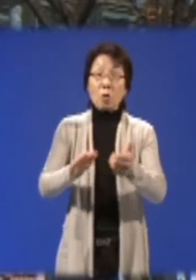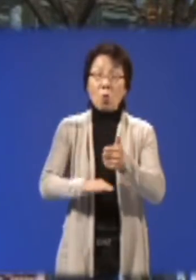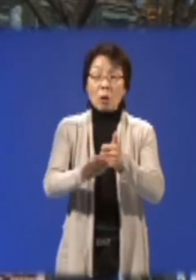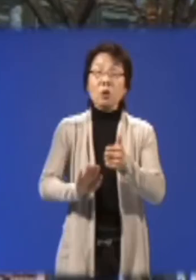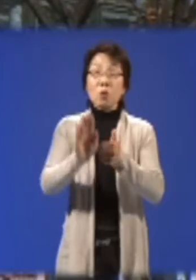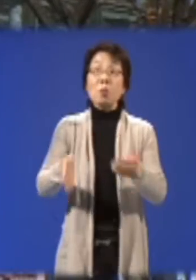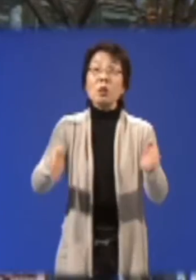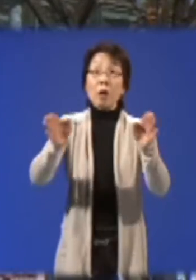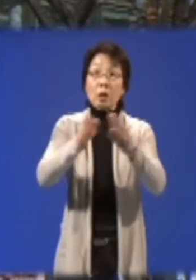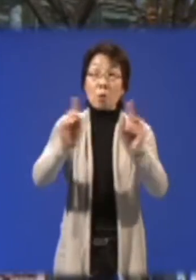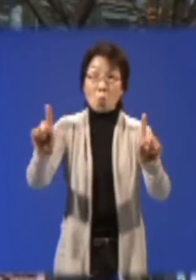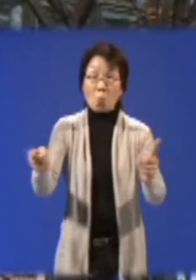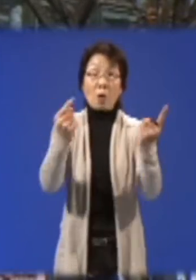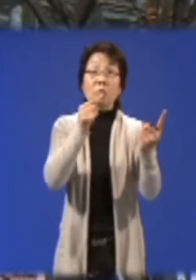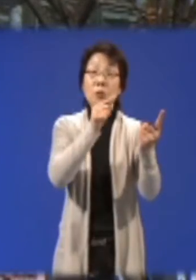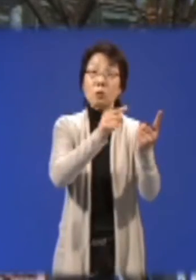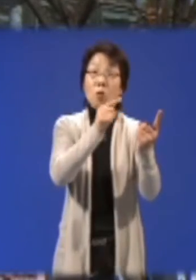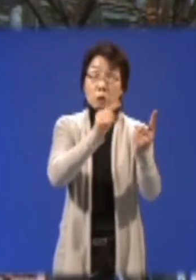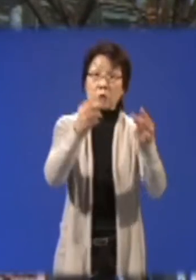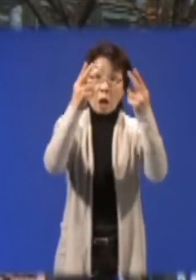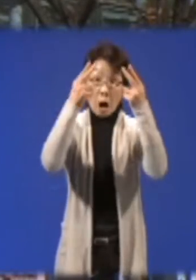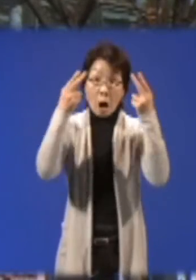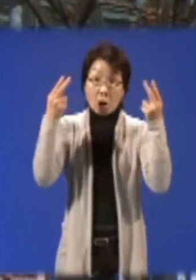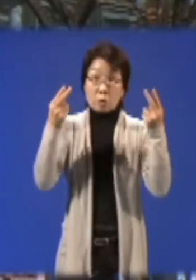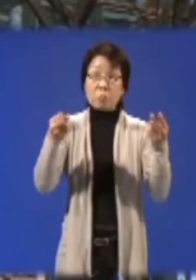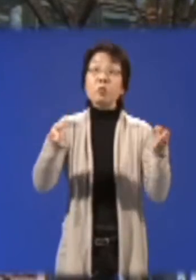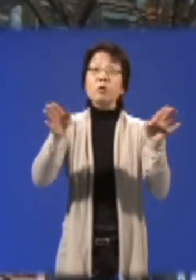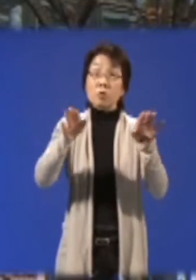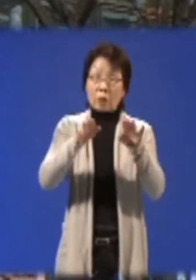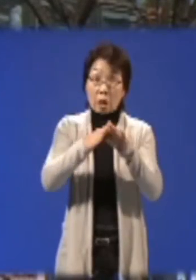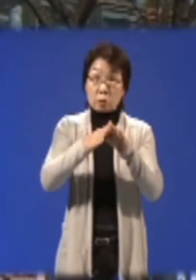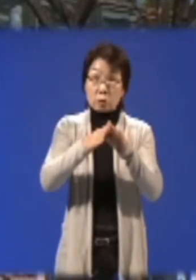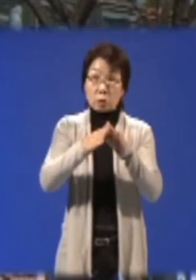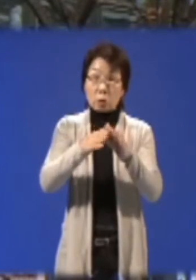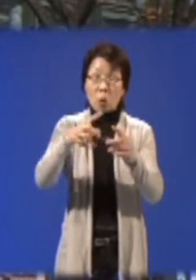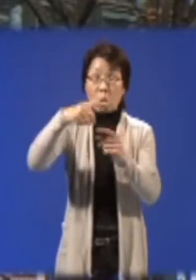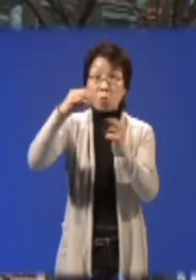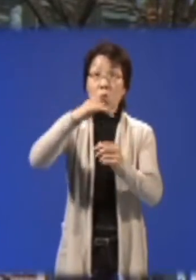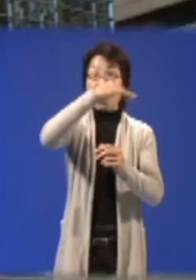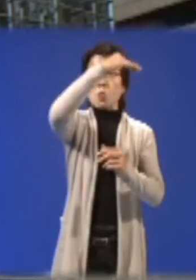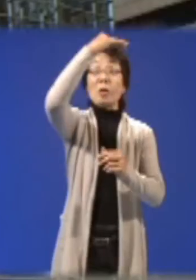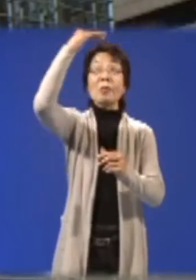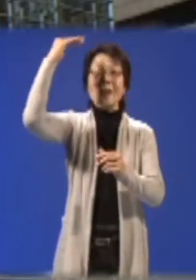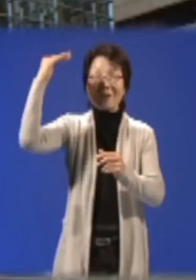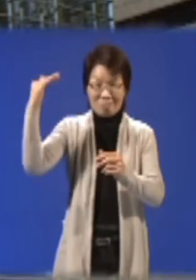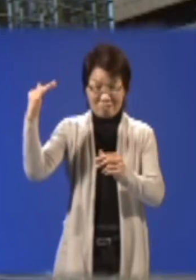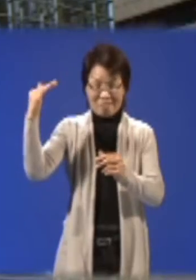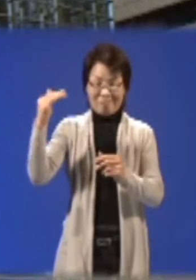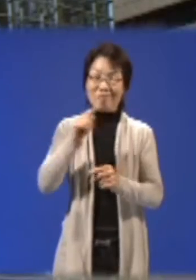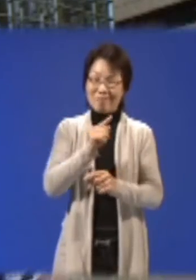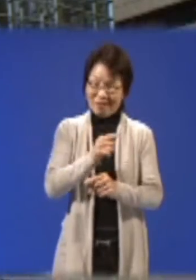ンと同時にリニューアルしたのが博物館とプラネタリウムなんですよ。